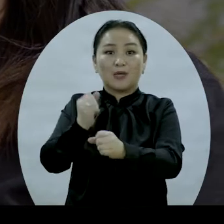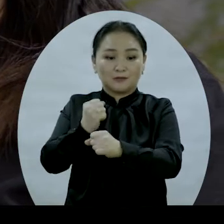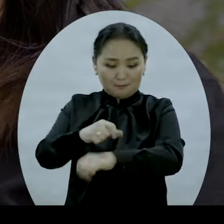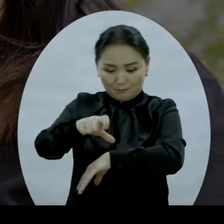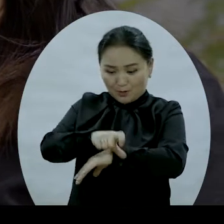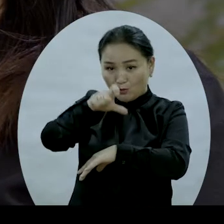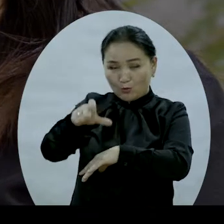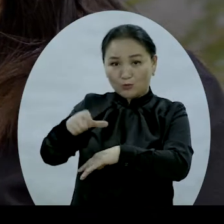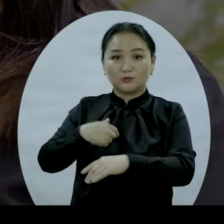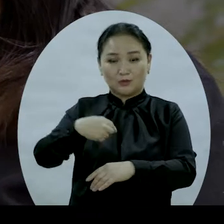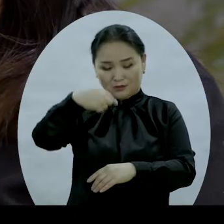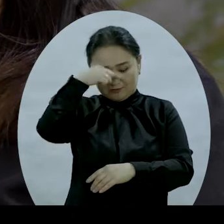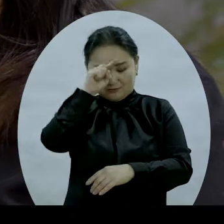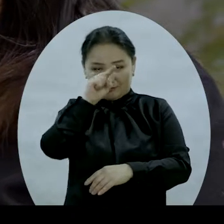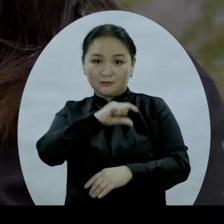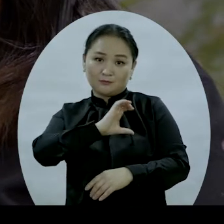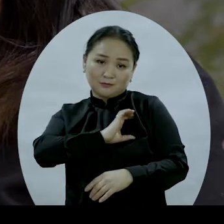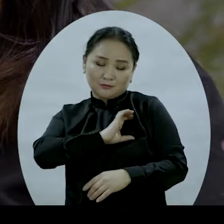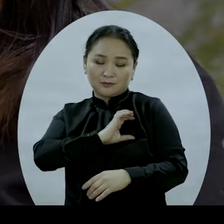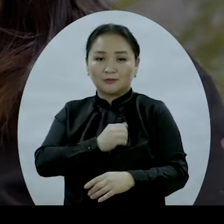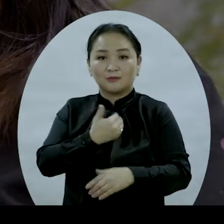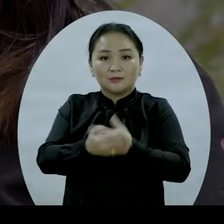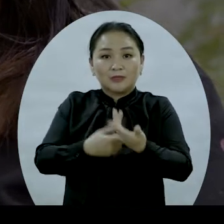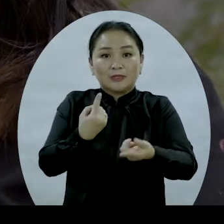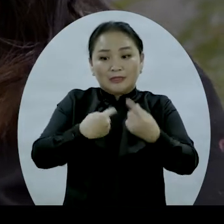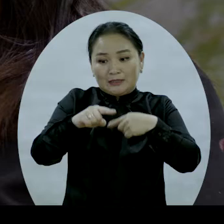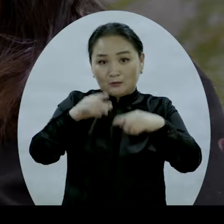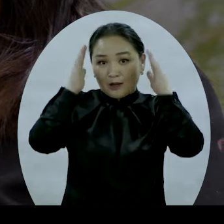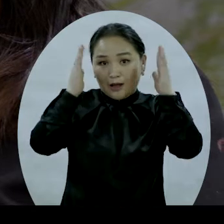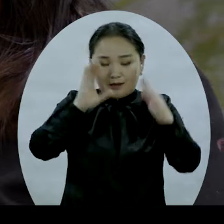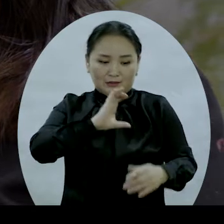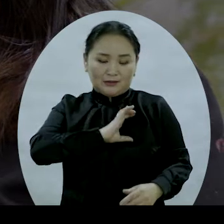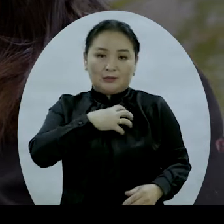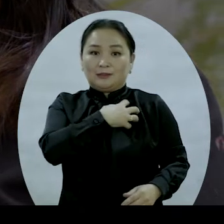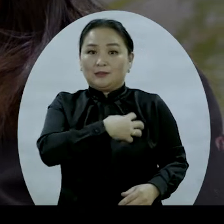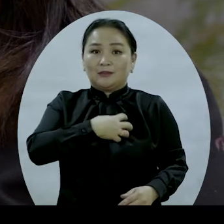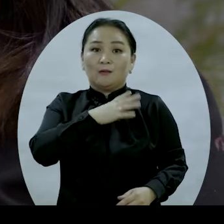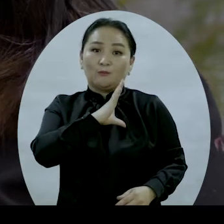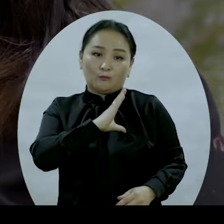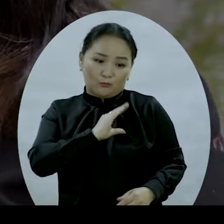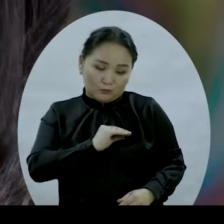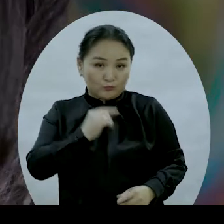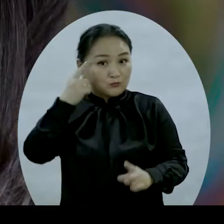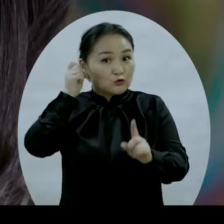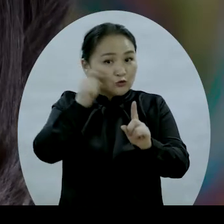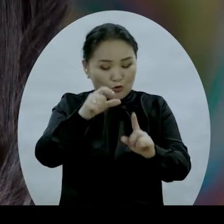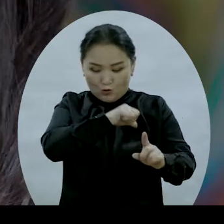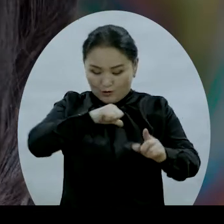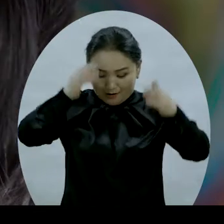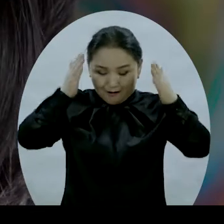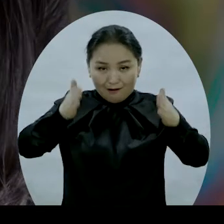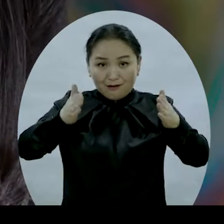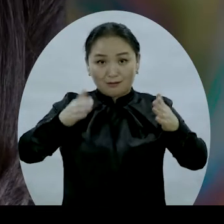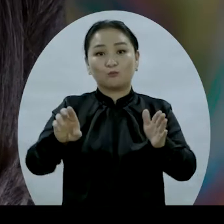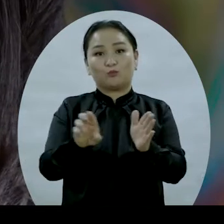эдгээр мэрэгчлэнүүдийн сэтгцийн эрүүл мэндийг нь анхаарах, илүү стрессийг бууруулахад зориулсан, илүү өөрснөрөө анхаарахтай